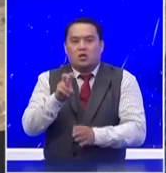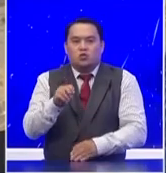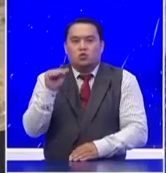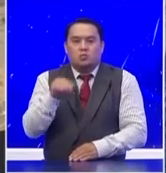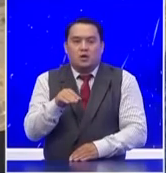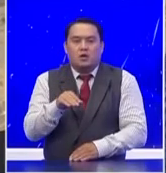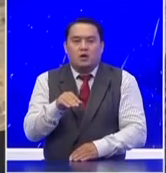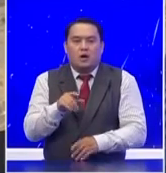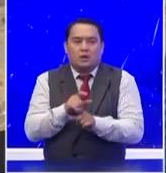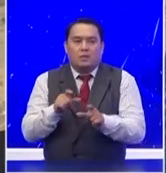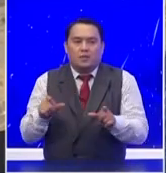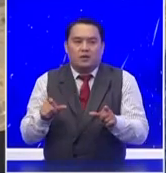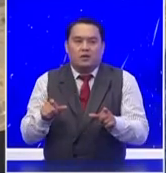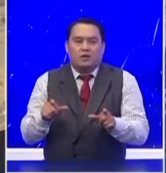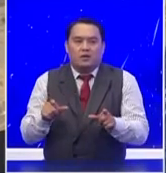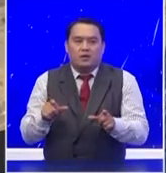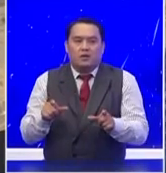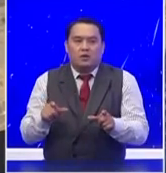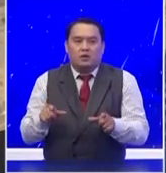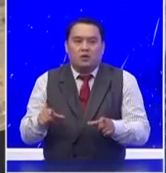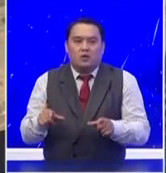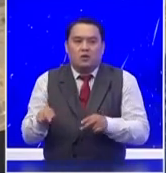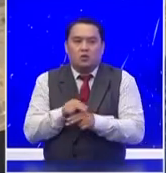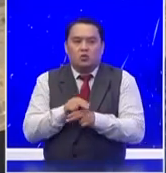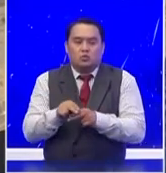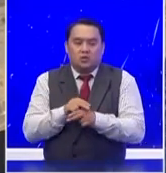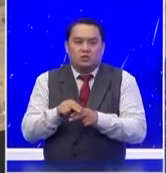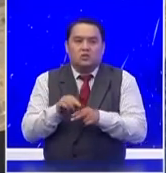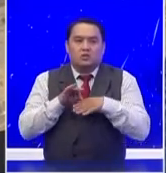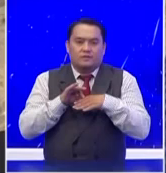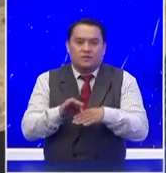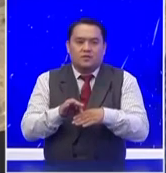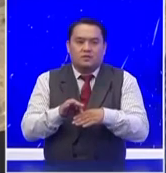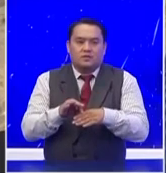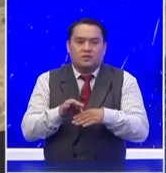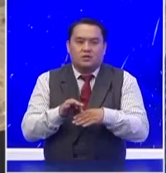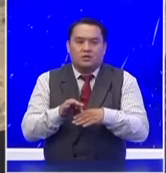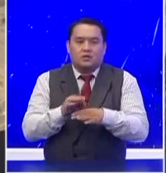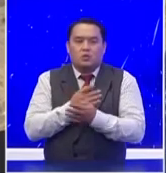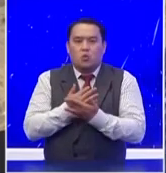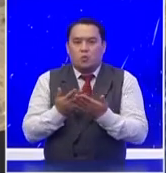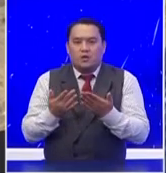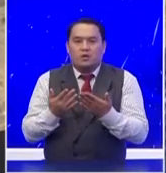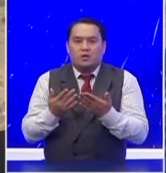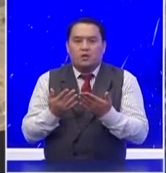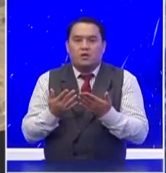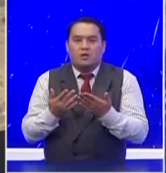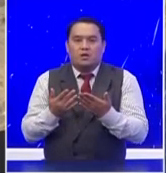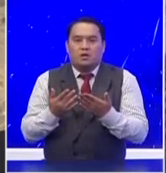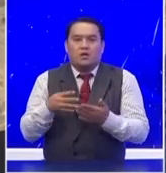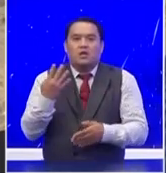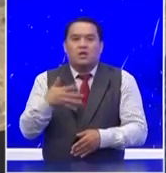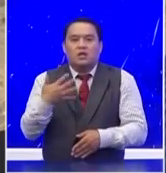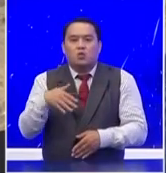астам жаңағы құрылысшылар еңбек етіп жатыр. Жаңағы көптеген 50